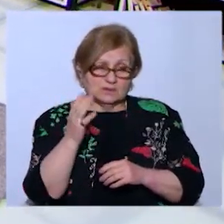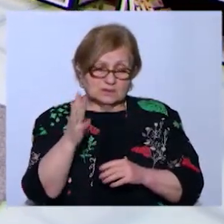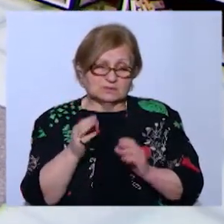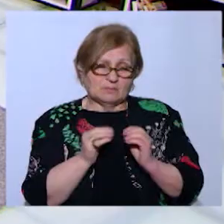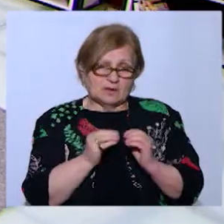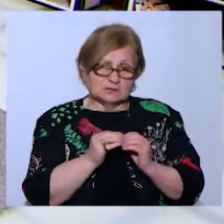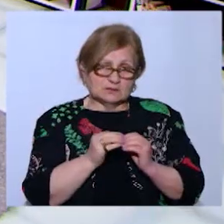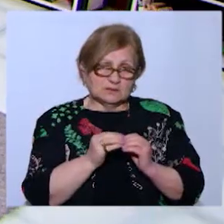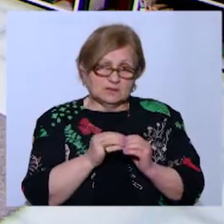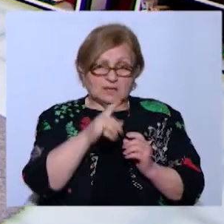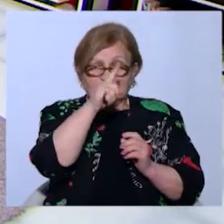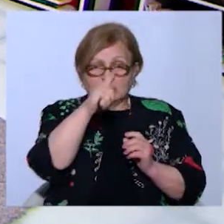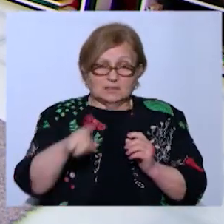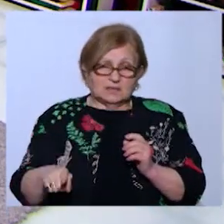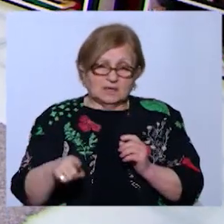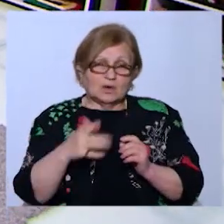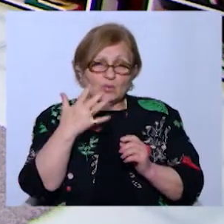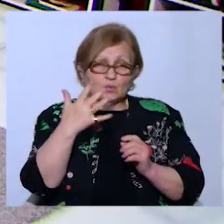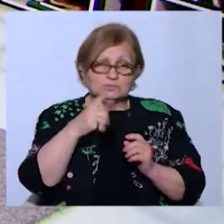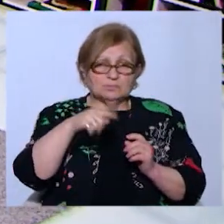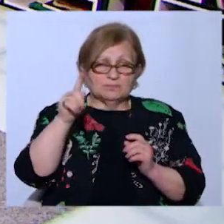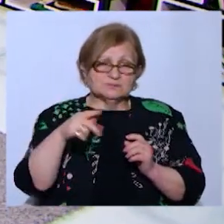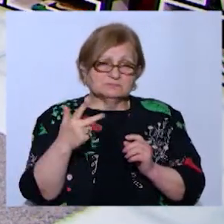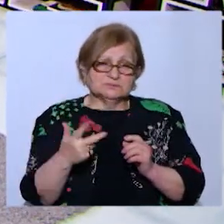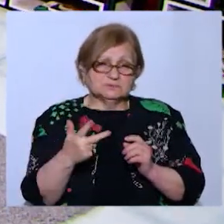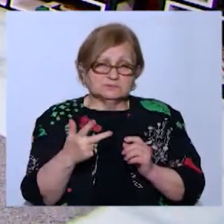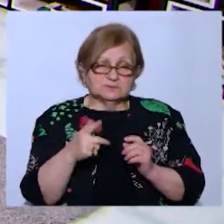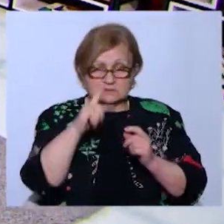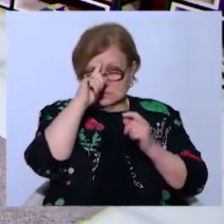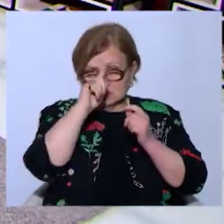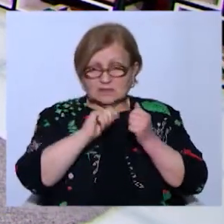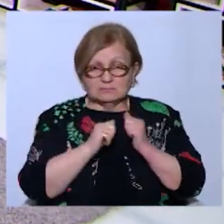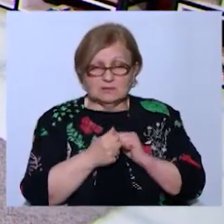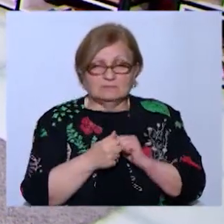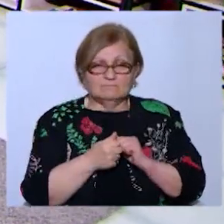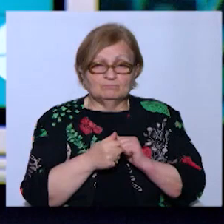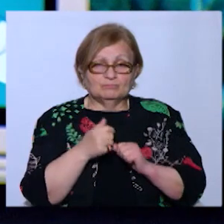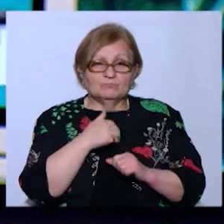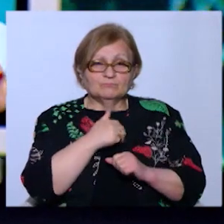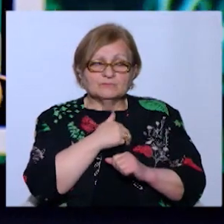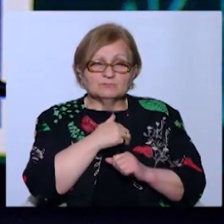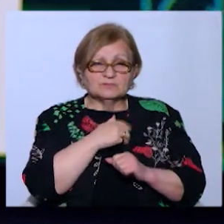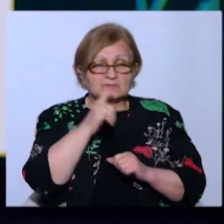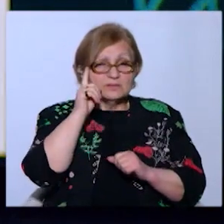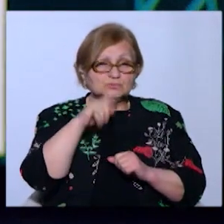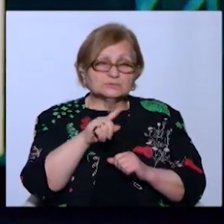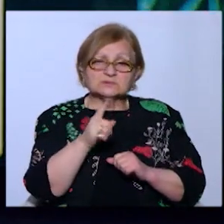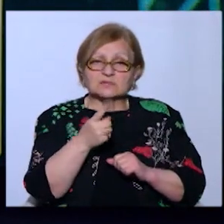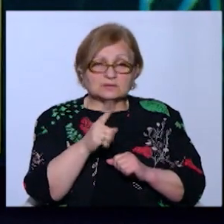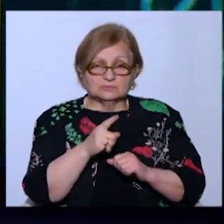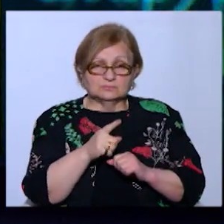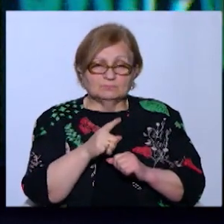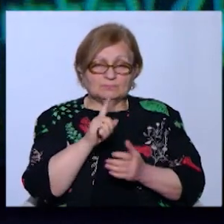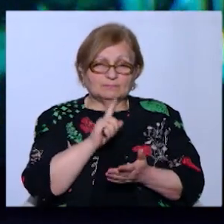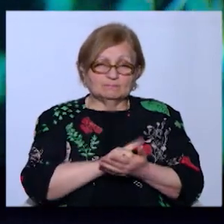10, კათეტი იქნება 5 ფესვი 3-დან. თქვენ ამას ესე იმახსოვრებთ ხოლმე, მაგრამ მე მინდა იცოდეთ რატომ ხდება ეს, ანუ